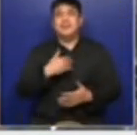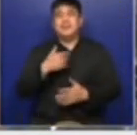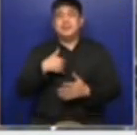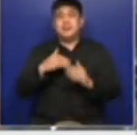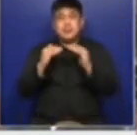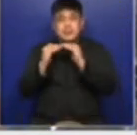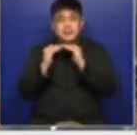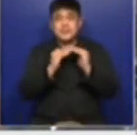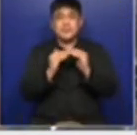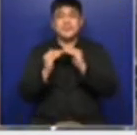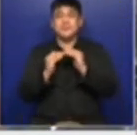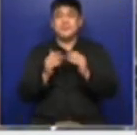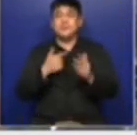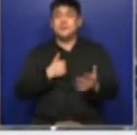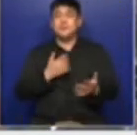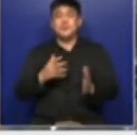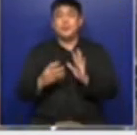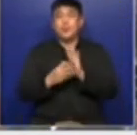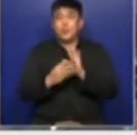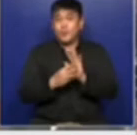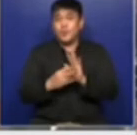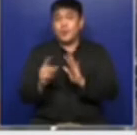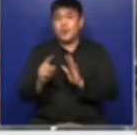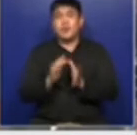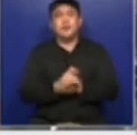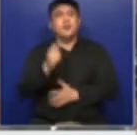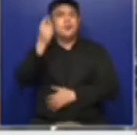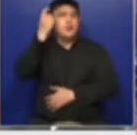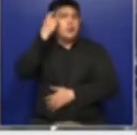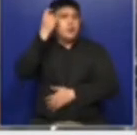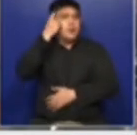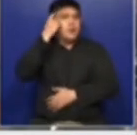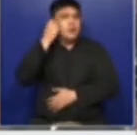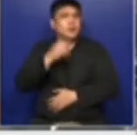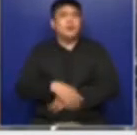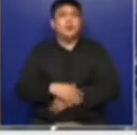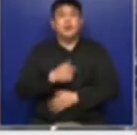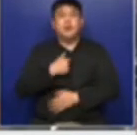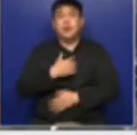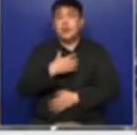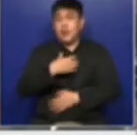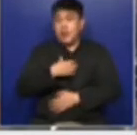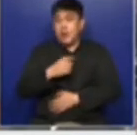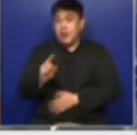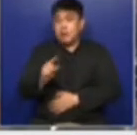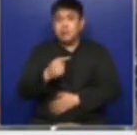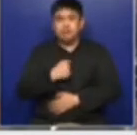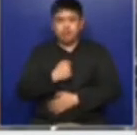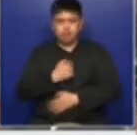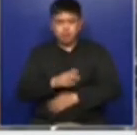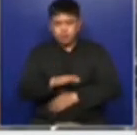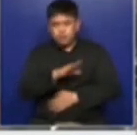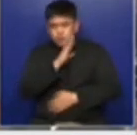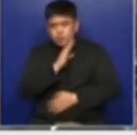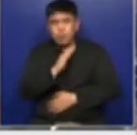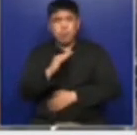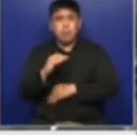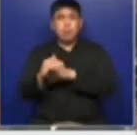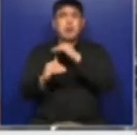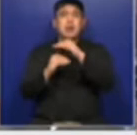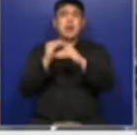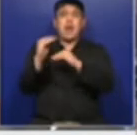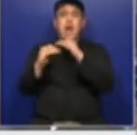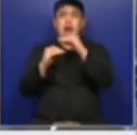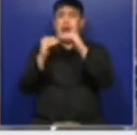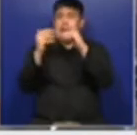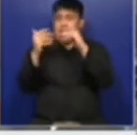กับในส่วนกลางนะครับนั้นแล้วอย่าให้เขาพูดว่าเรายิ่งพัฒนายิ่งเหลื่อมล้ำ